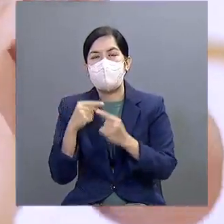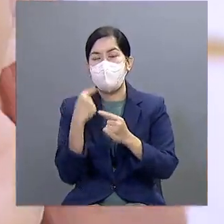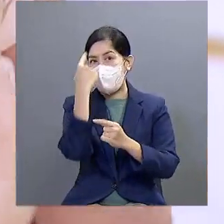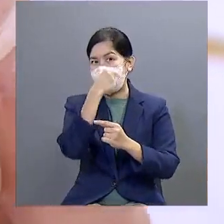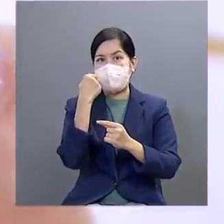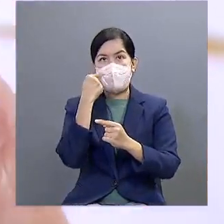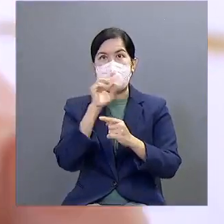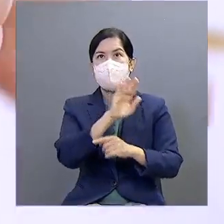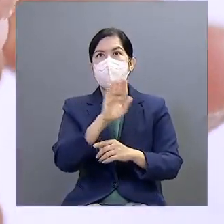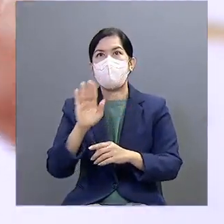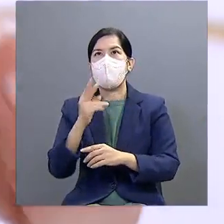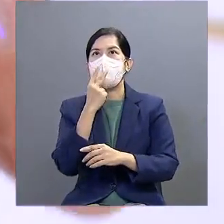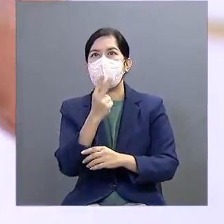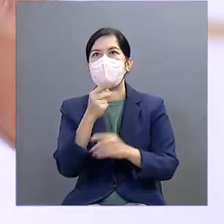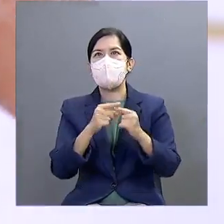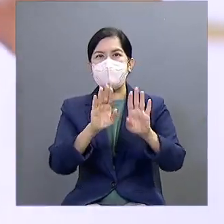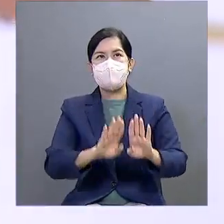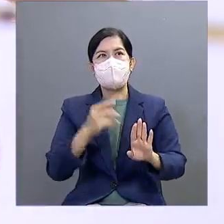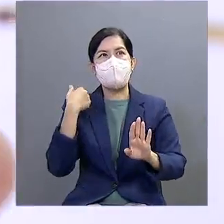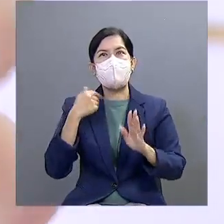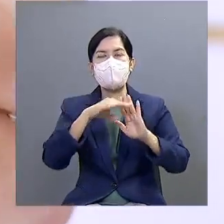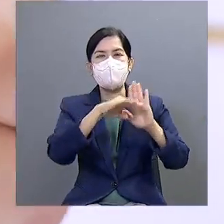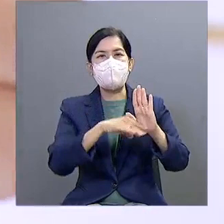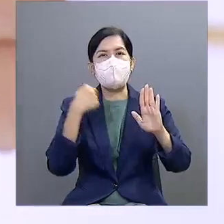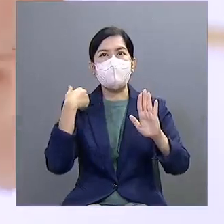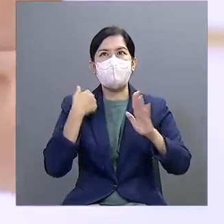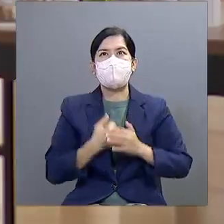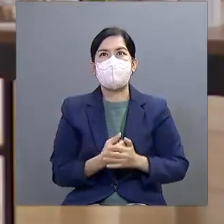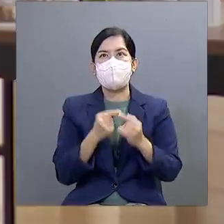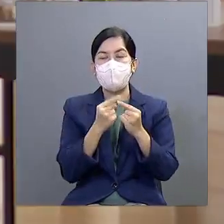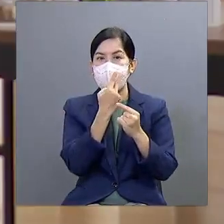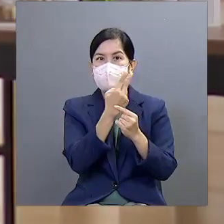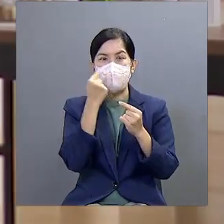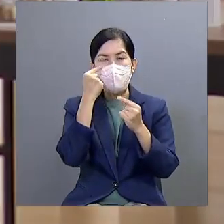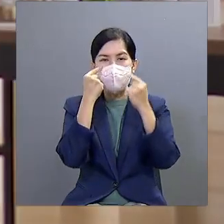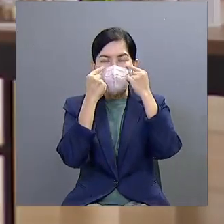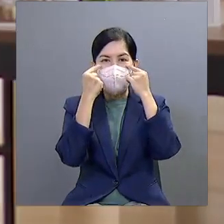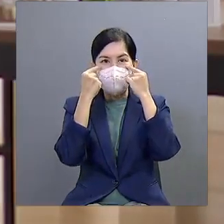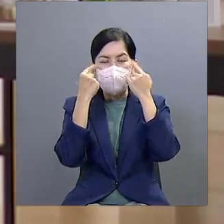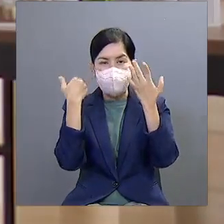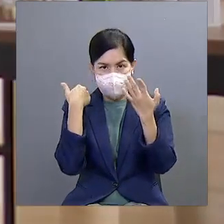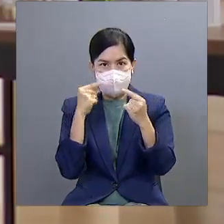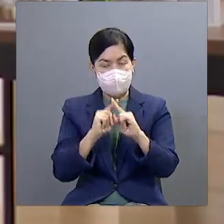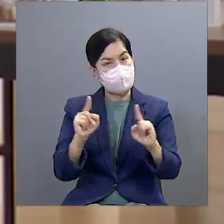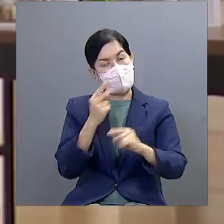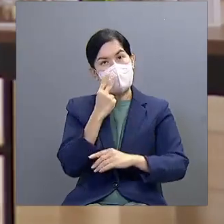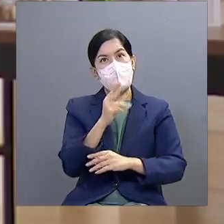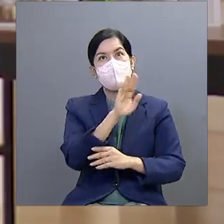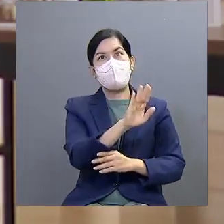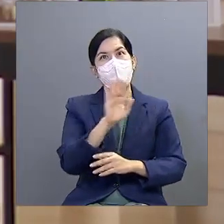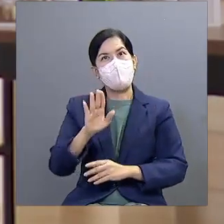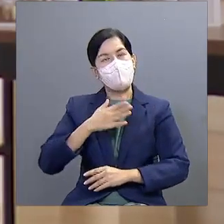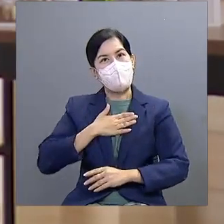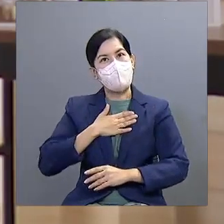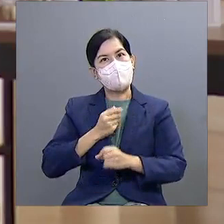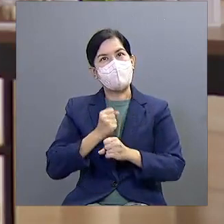ของเราบ้างเช่นอาจจะมีตาตกตาเฉียงอาจจะมีการเขียนคิ้วซึ่งเป็นคาแรคเตอร์ซึ่งลูกค้าจะรู้ว่าอันนี้มันเป็นลายเซ็นของเรานะมันมีตรงนี้แหละ